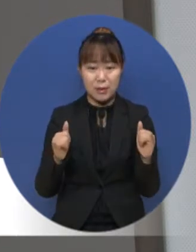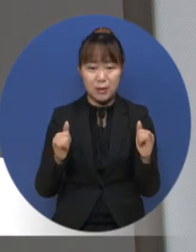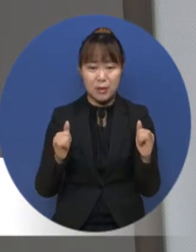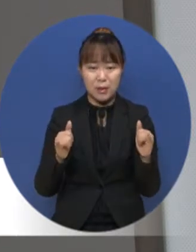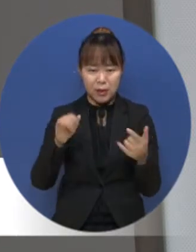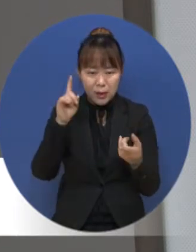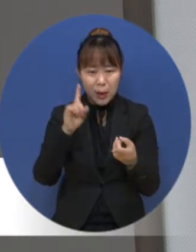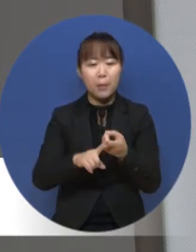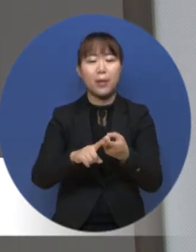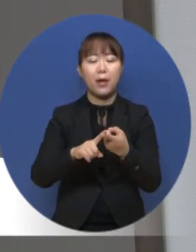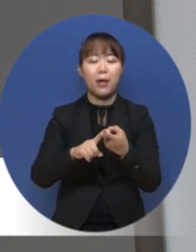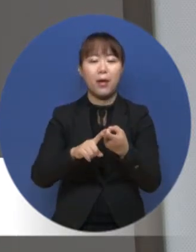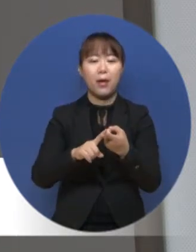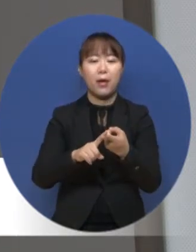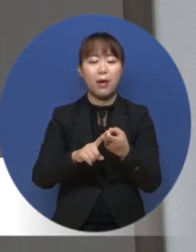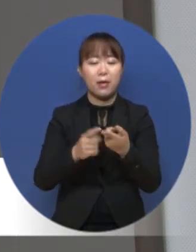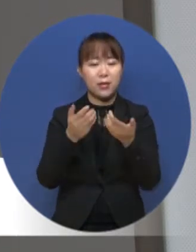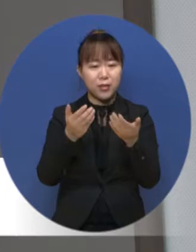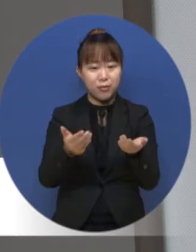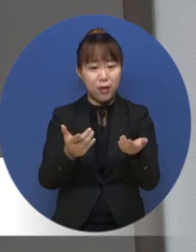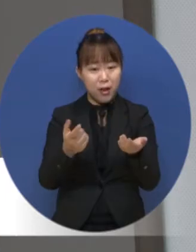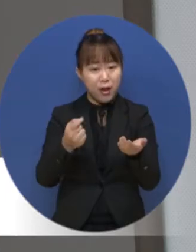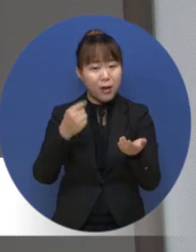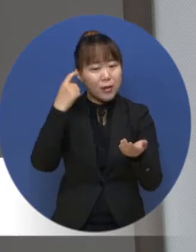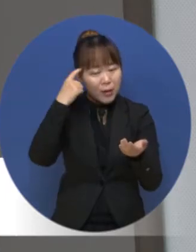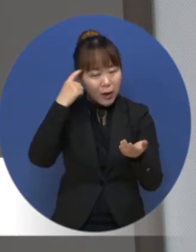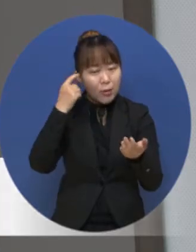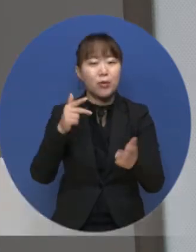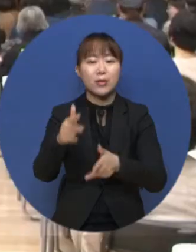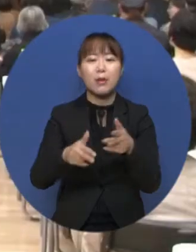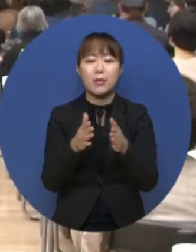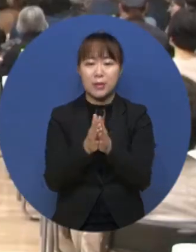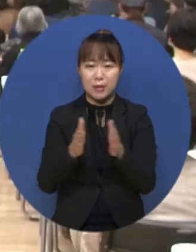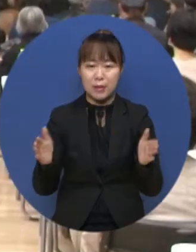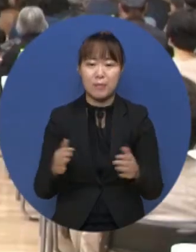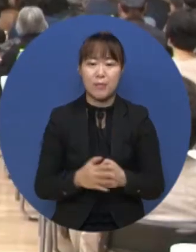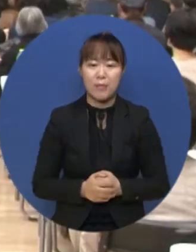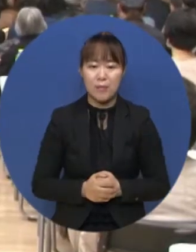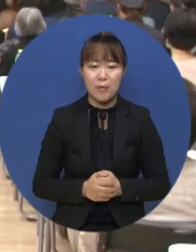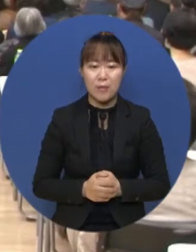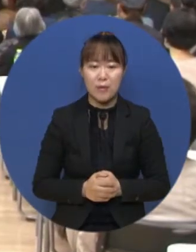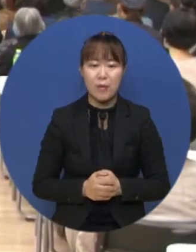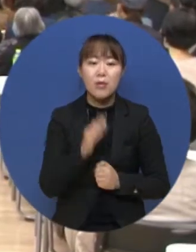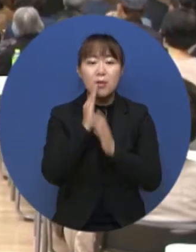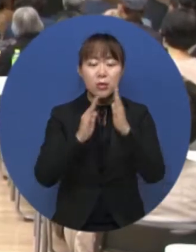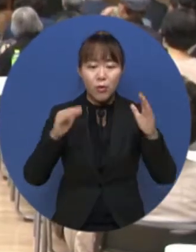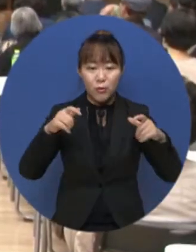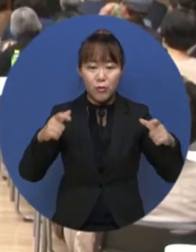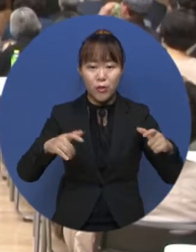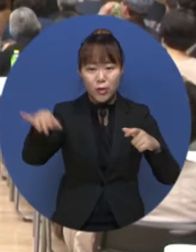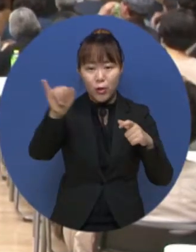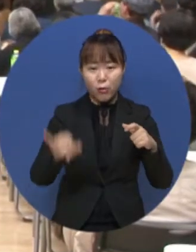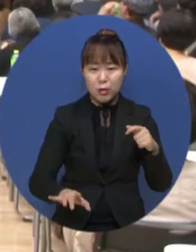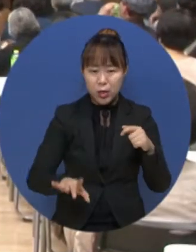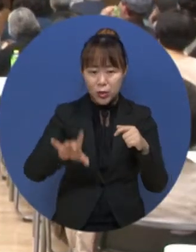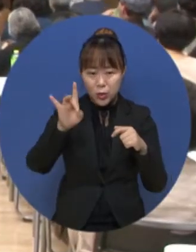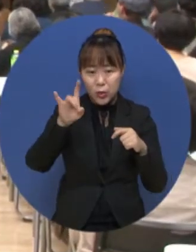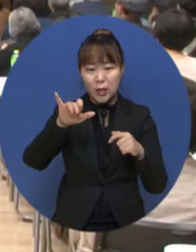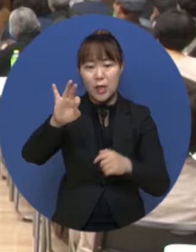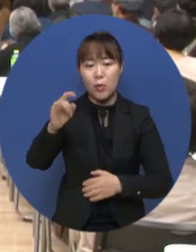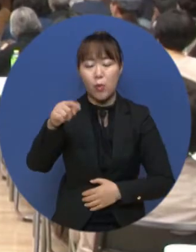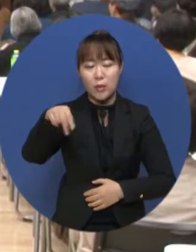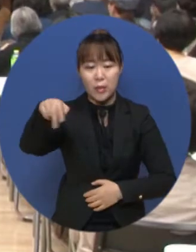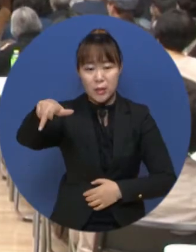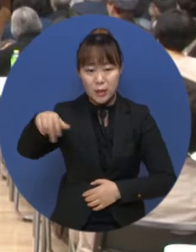답게 만들어드리는구나 이렇게 해서 사업을 시작했어요. 서초구는 전국 최초로 키오스크